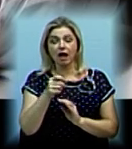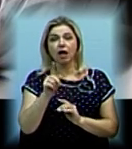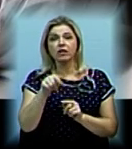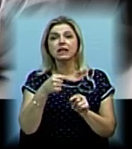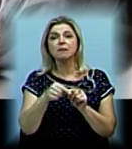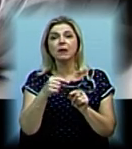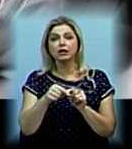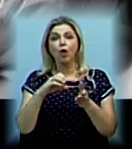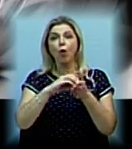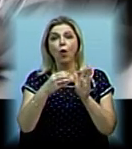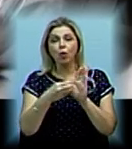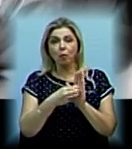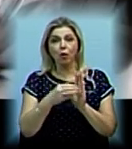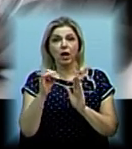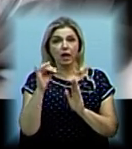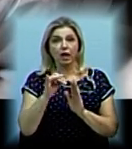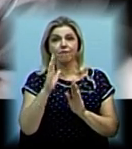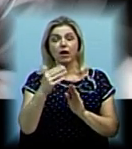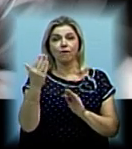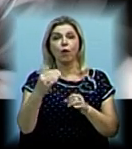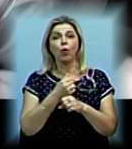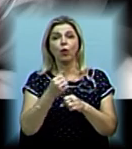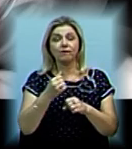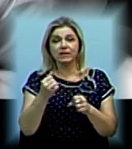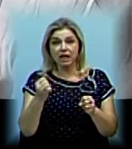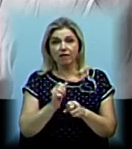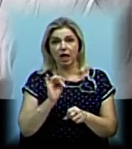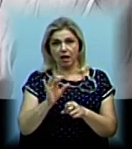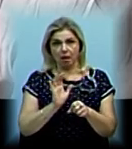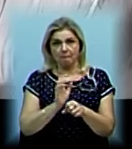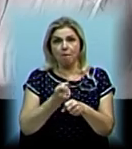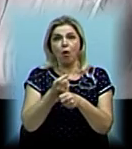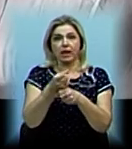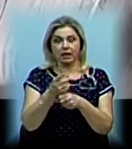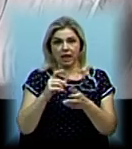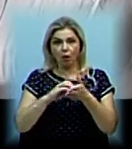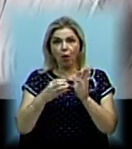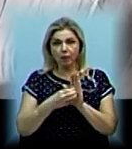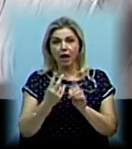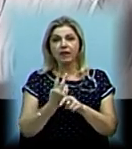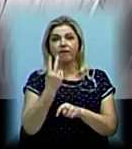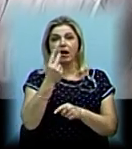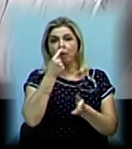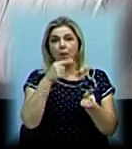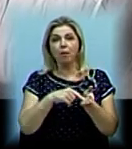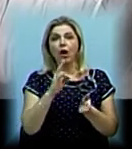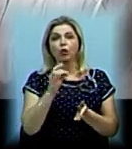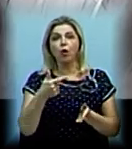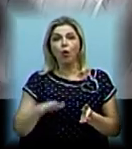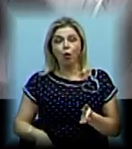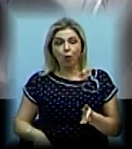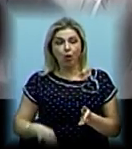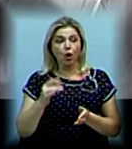спічечним коробком і потім нозі. У нього в руки зірвалося, на нас полетіли. Мені попало два рази у ногу, все за вухо